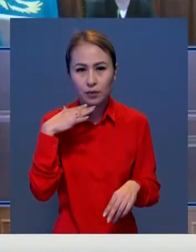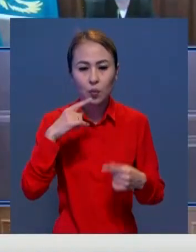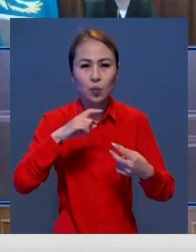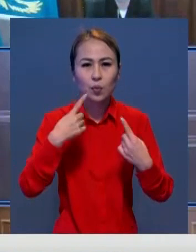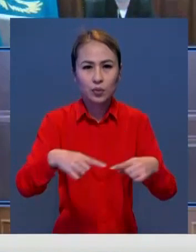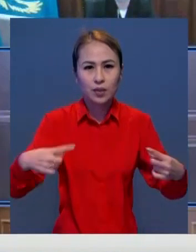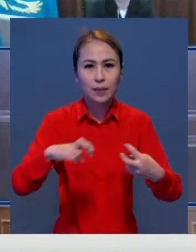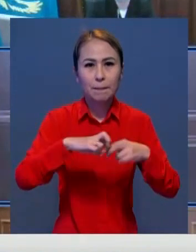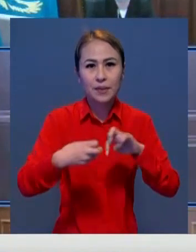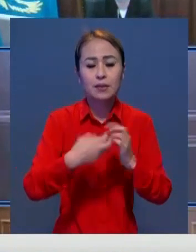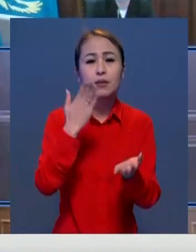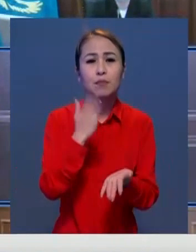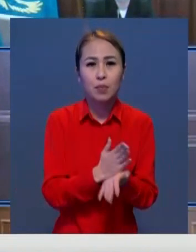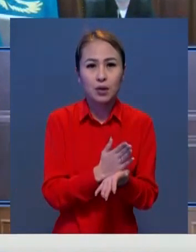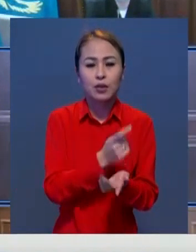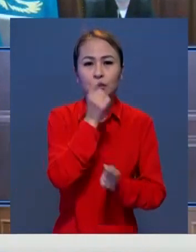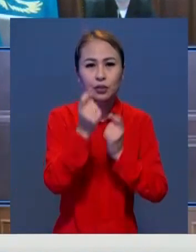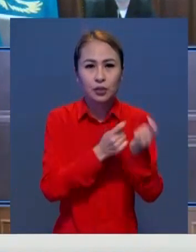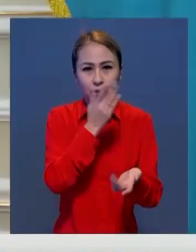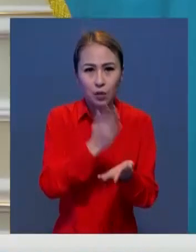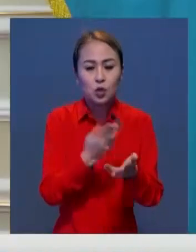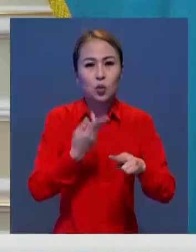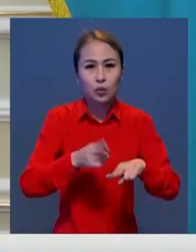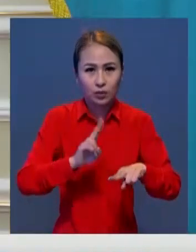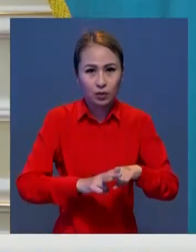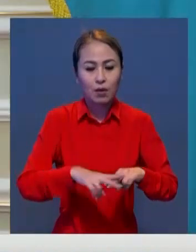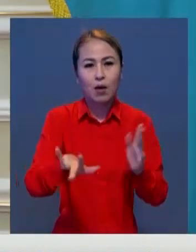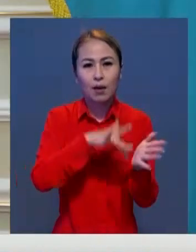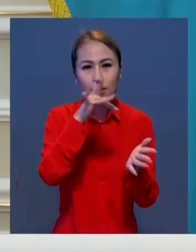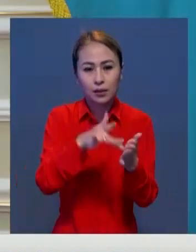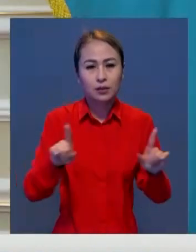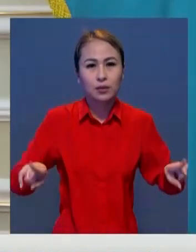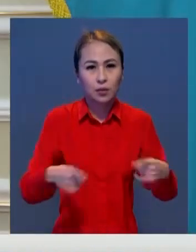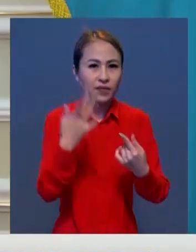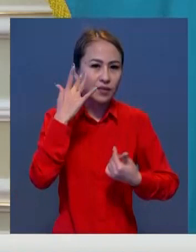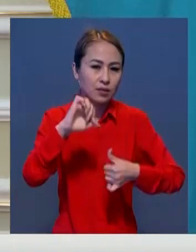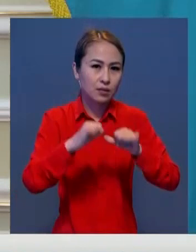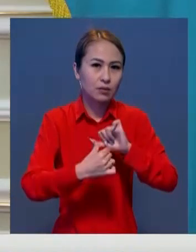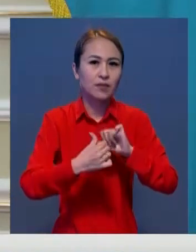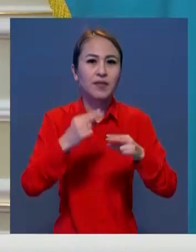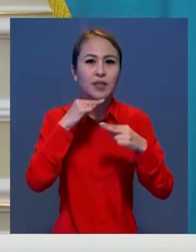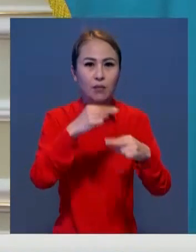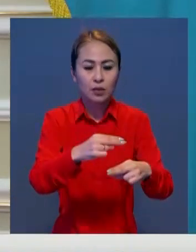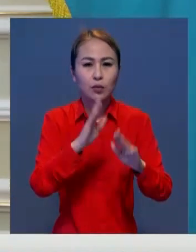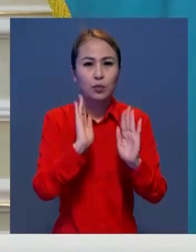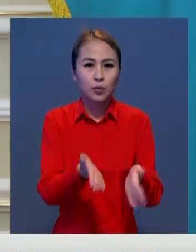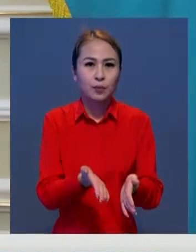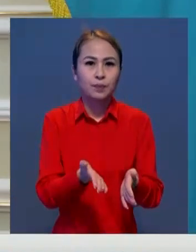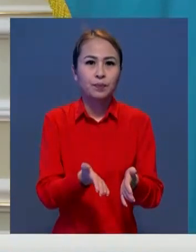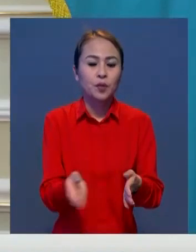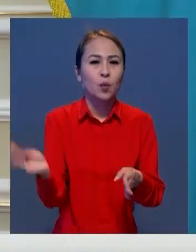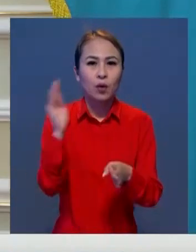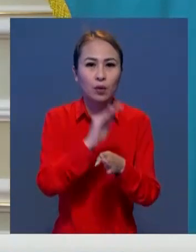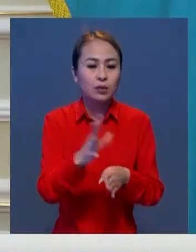өзекті мәселелер бар. Түйткілдер бар, сондықтан қаланың дамуына қашанда айрықша назар аударамыз. Оған